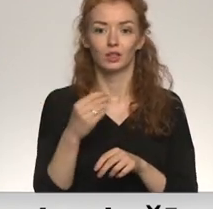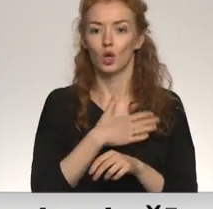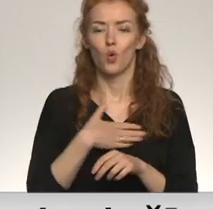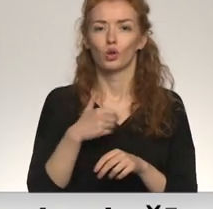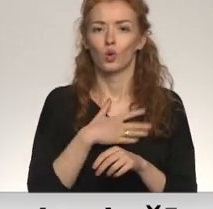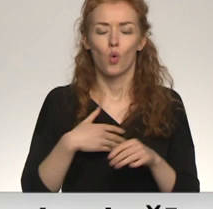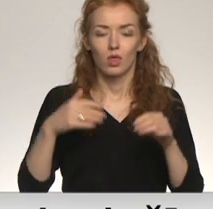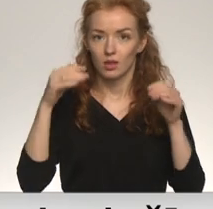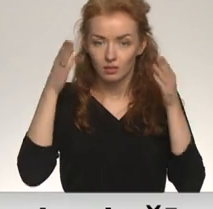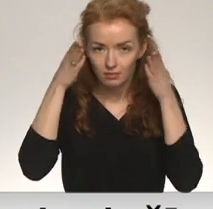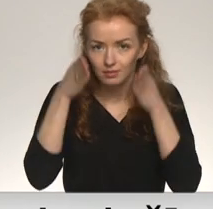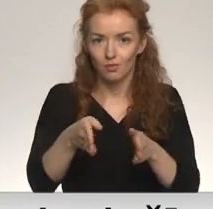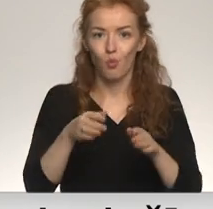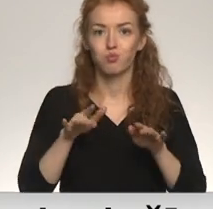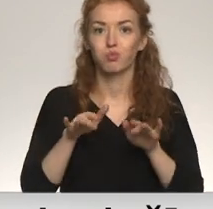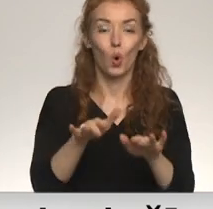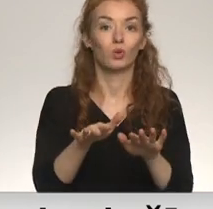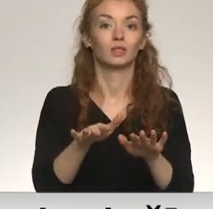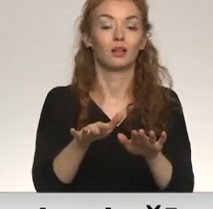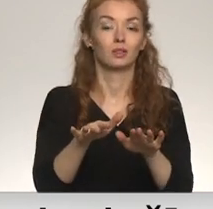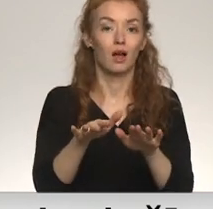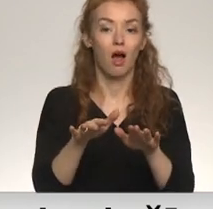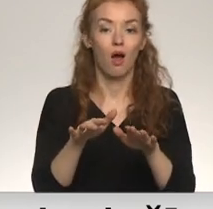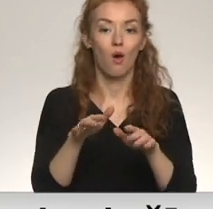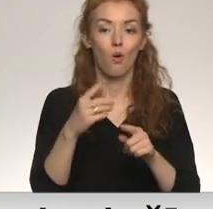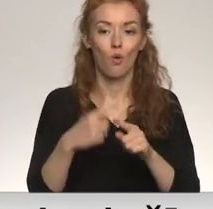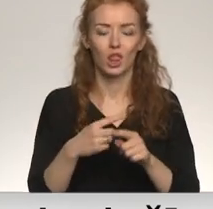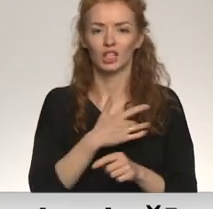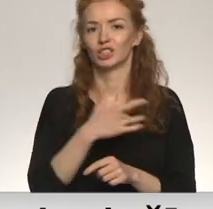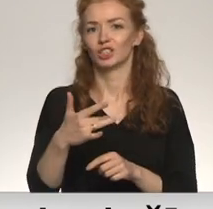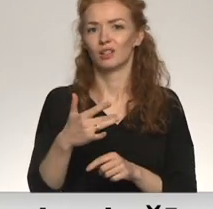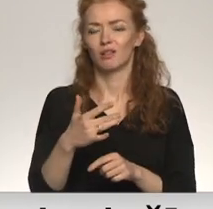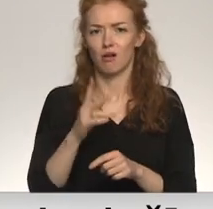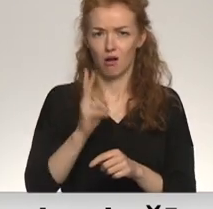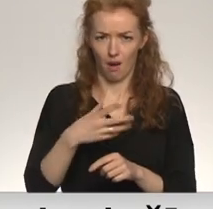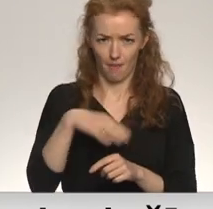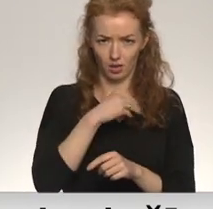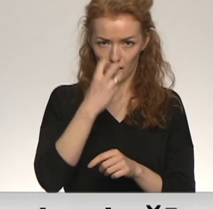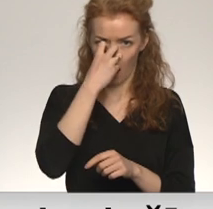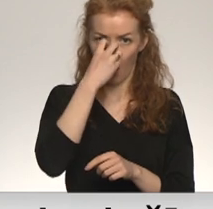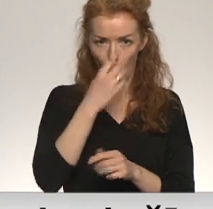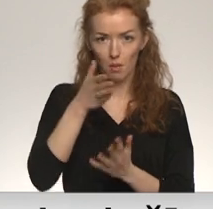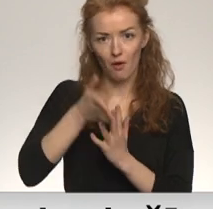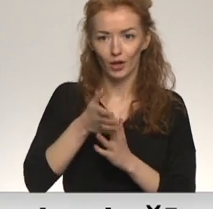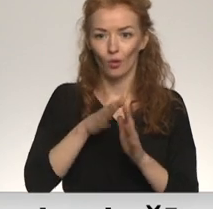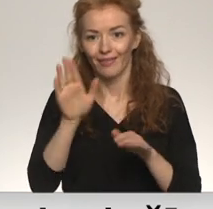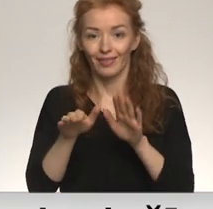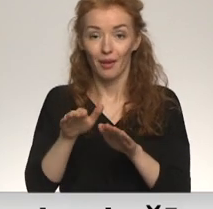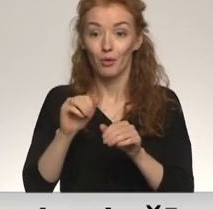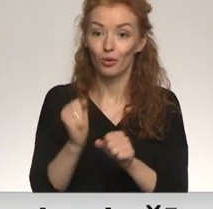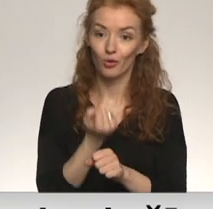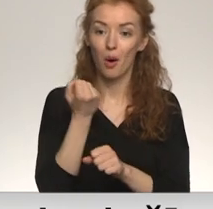tik ļoti ir iekšā procesā, un kā likās, ka ko mēs tur kā klauni varam vispār darīt. Bet